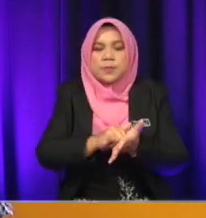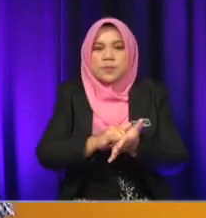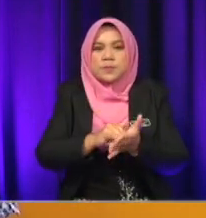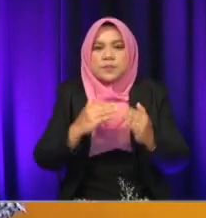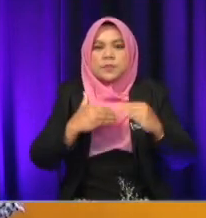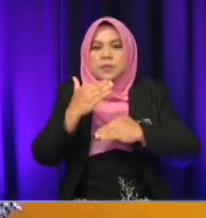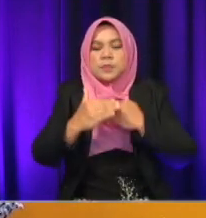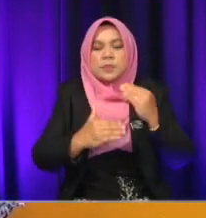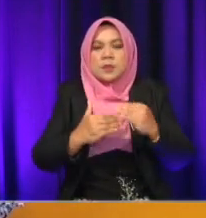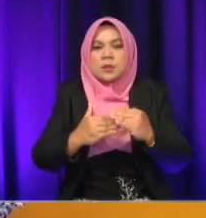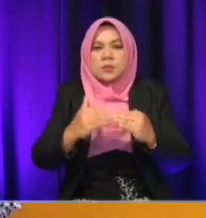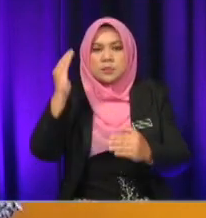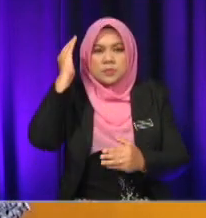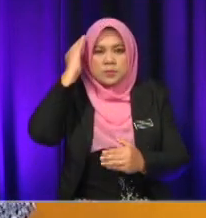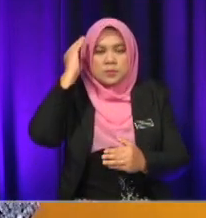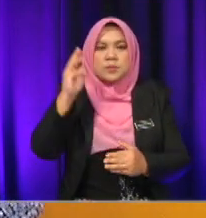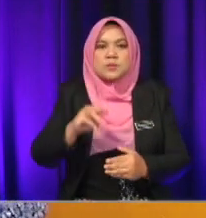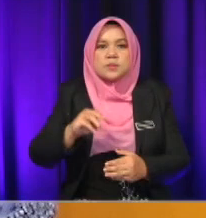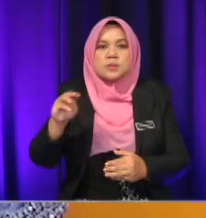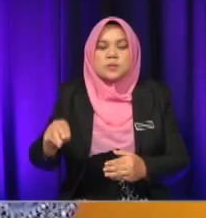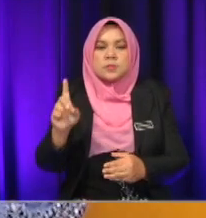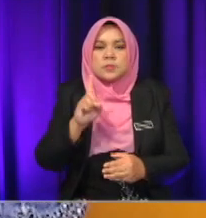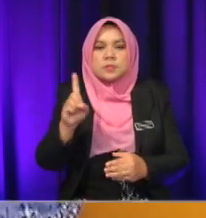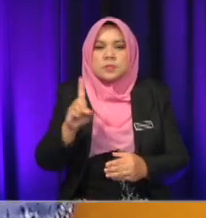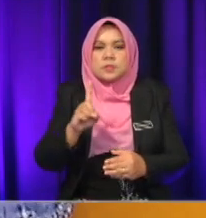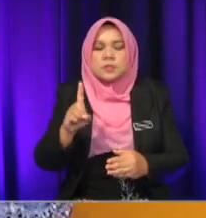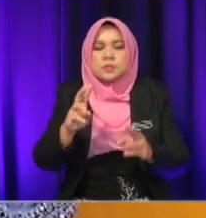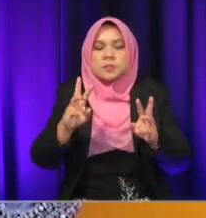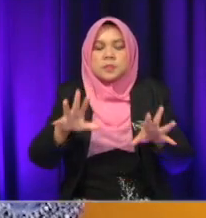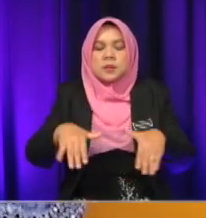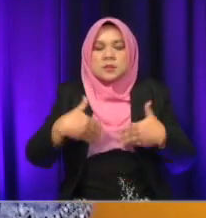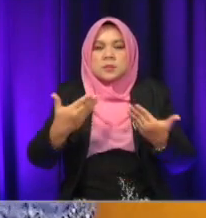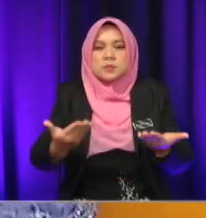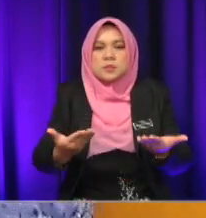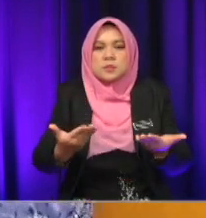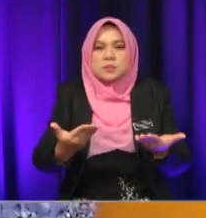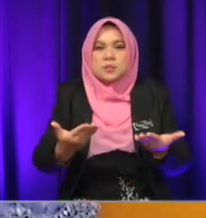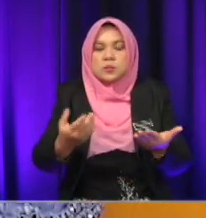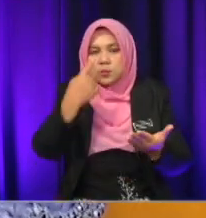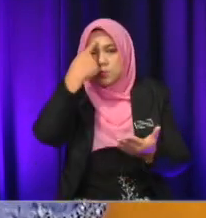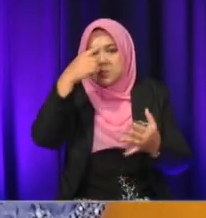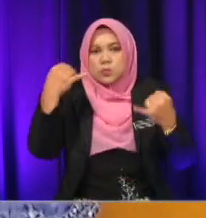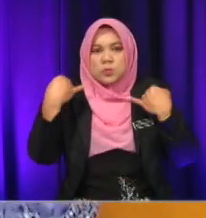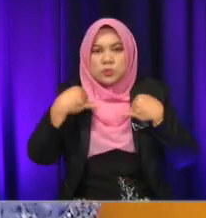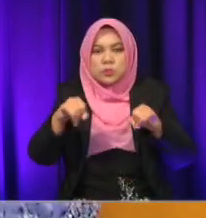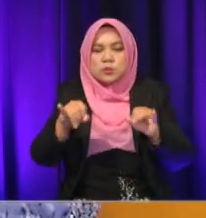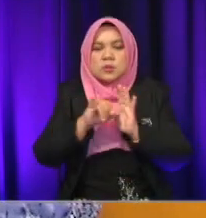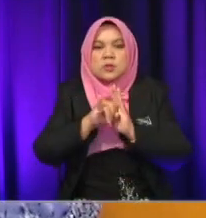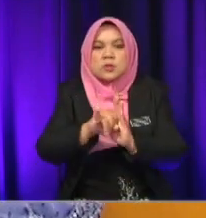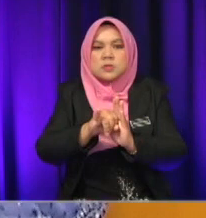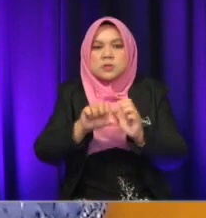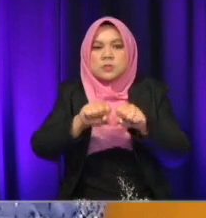membina sebenarnya pengetahuan murid di mana macam mana nak pasarkan, nak iklankan